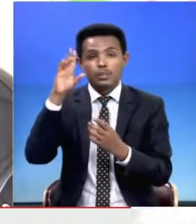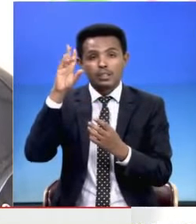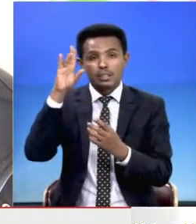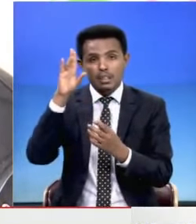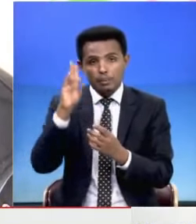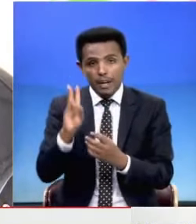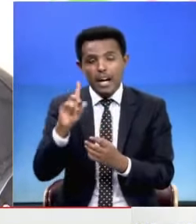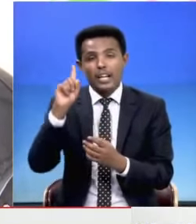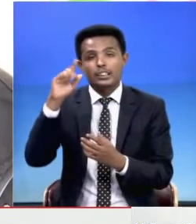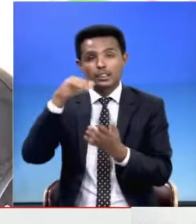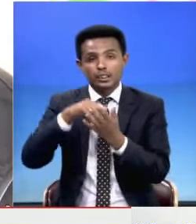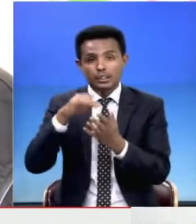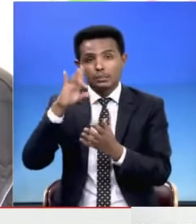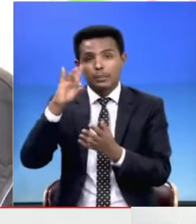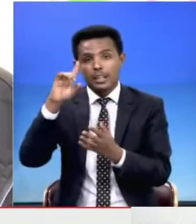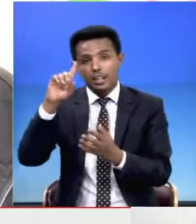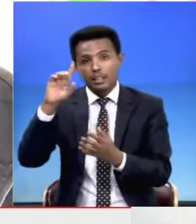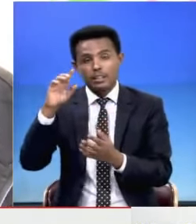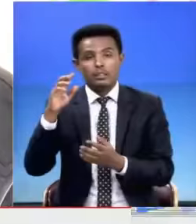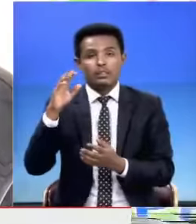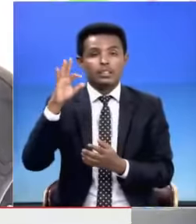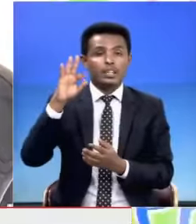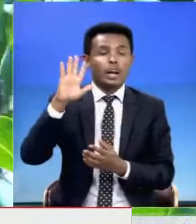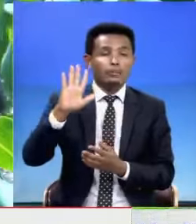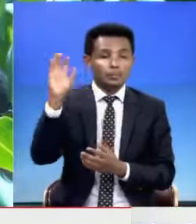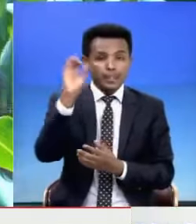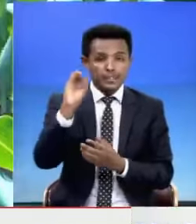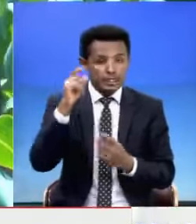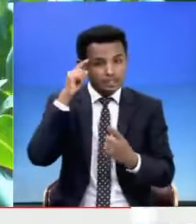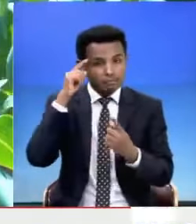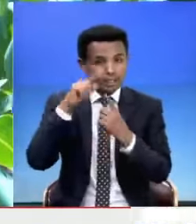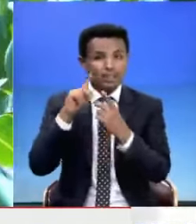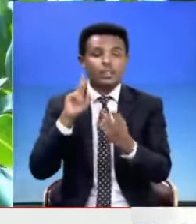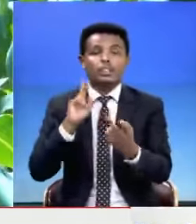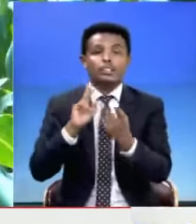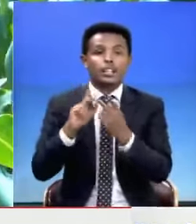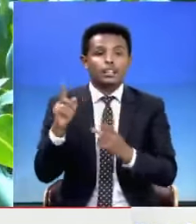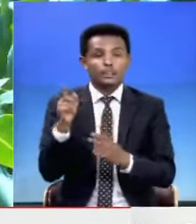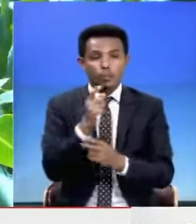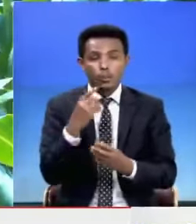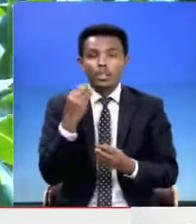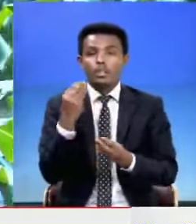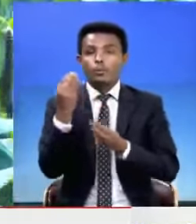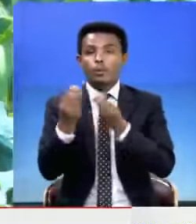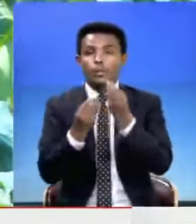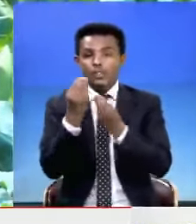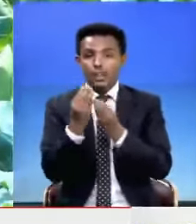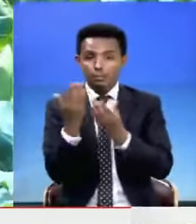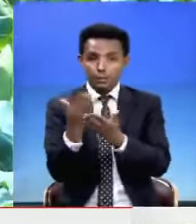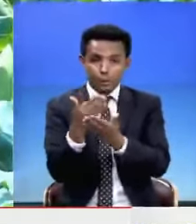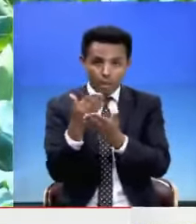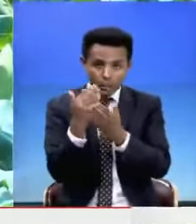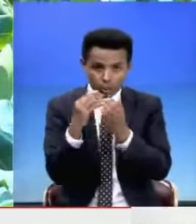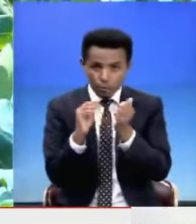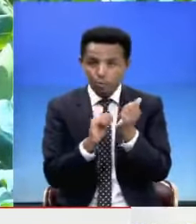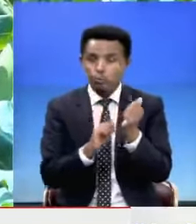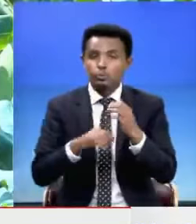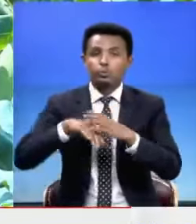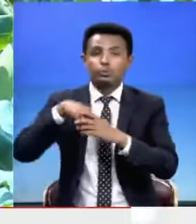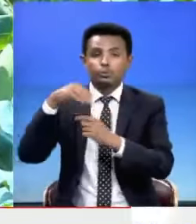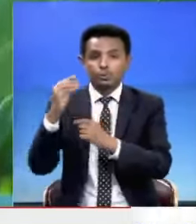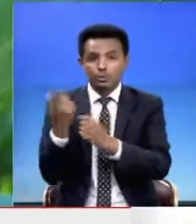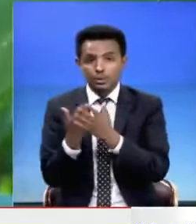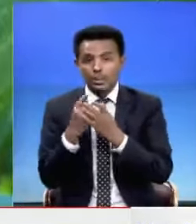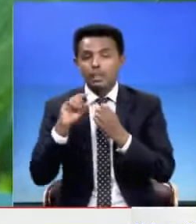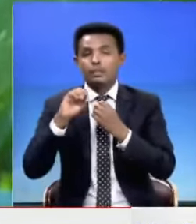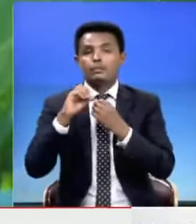171081 ሄክታር ወይም 95% መፈጸም የቻለ ሲሆን ዞኑ ኮመርሻል ፕሮዳክሽን ውጪ በልዩ ትኩረት የሚሰራው ለግብርና መሰረት የሆነውን